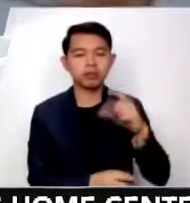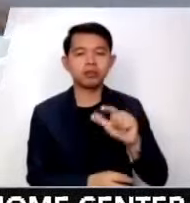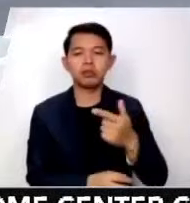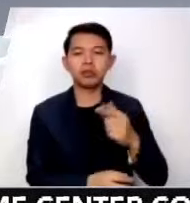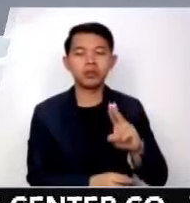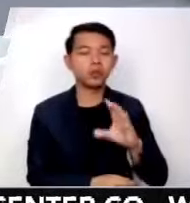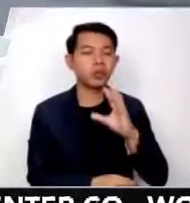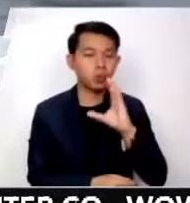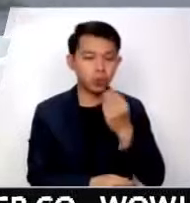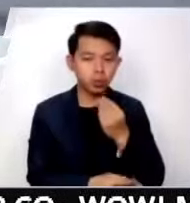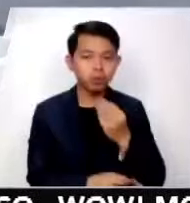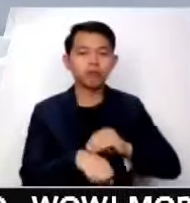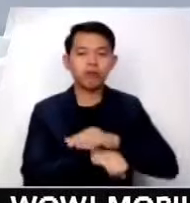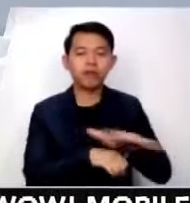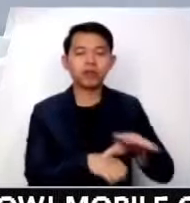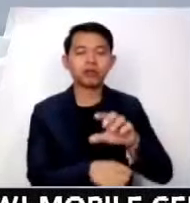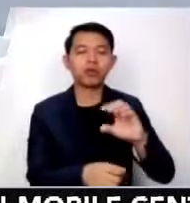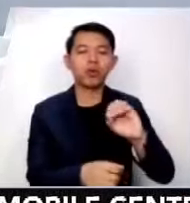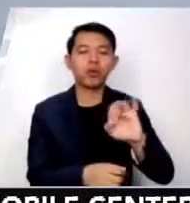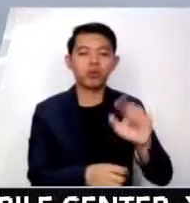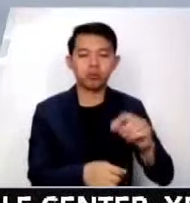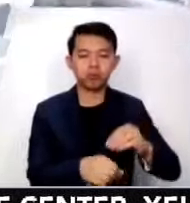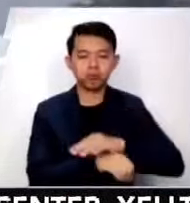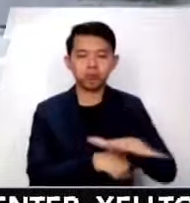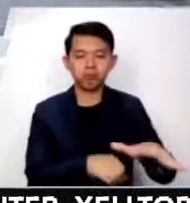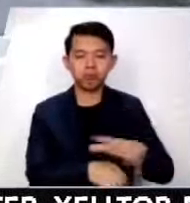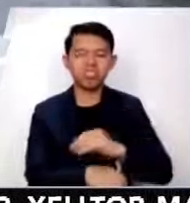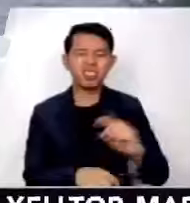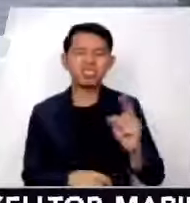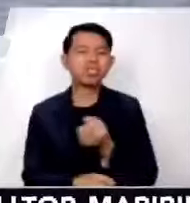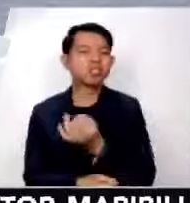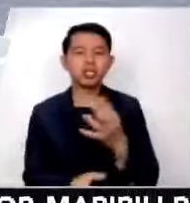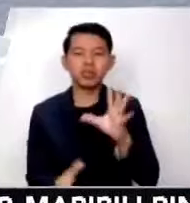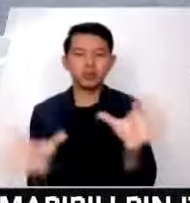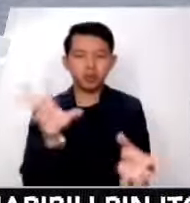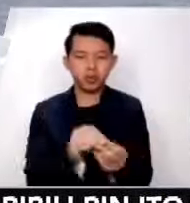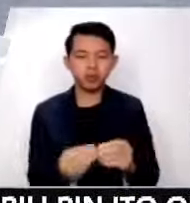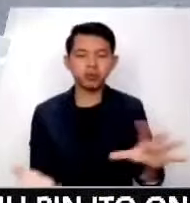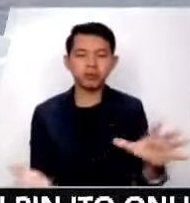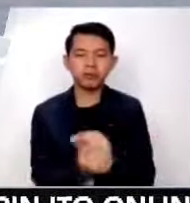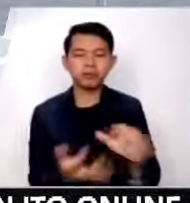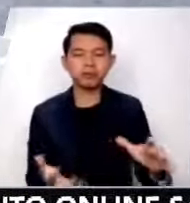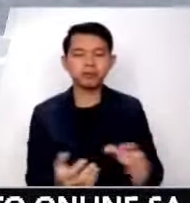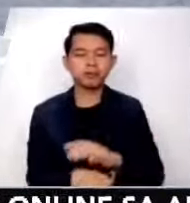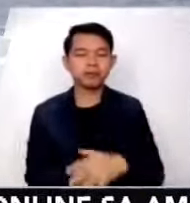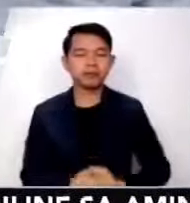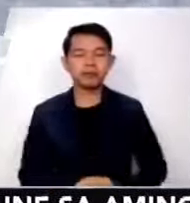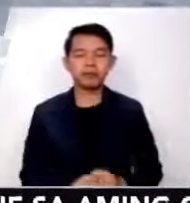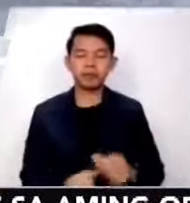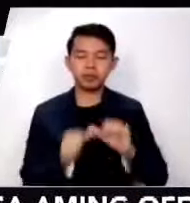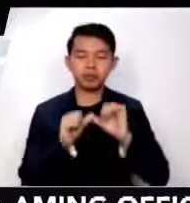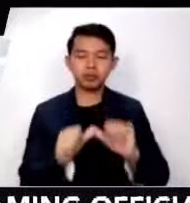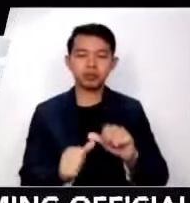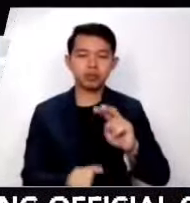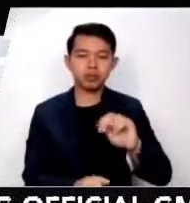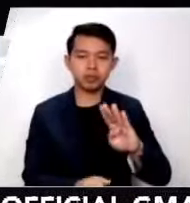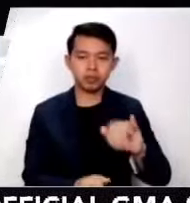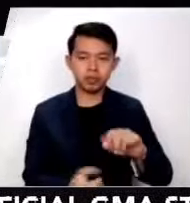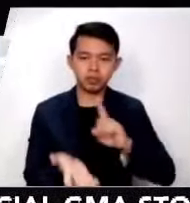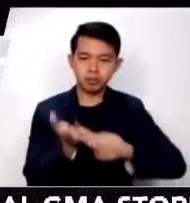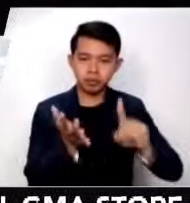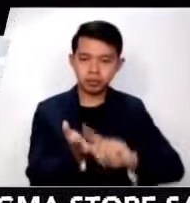sa pinsala sa tourism sector. Tuloy-tuloy naman ang investigasyon ng NBI sa 3 maritime incident sa Bataan.